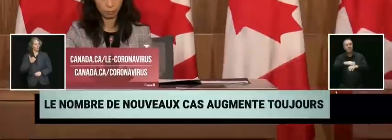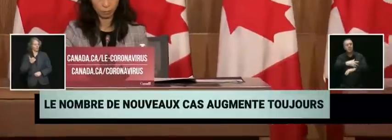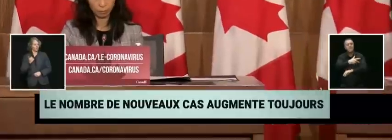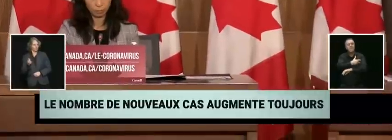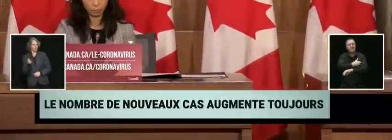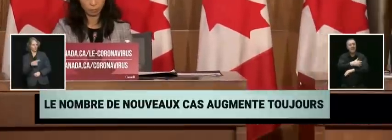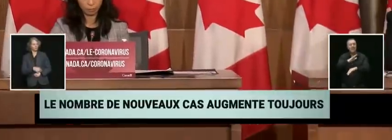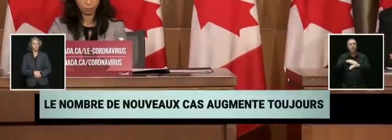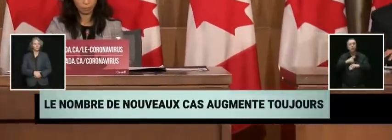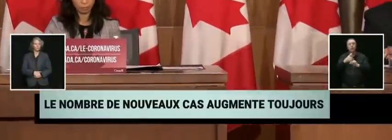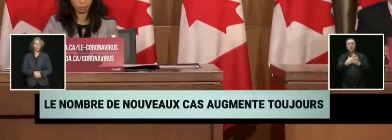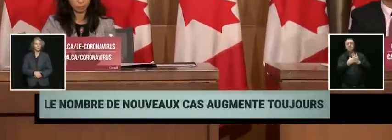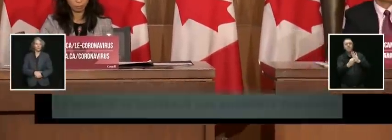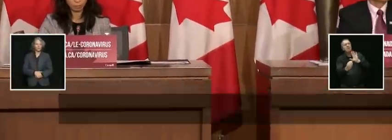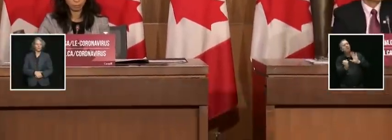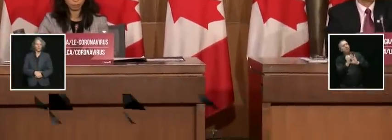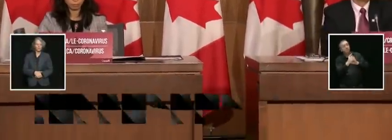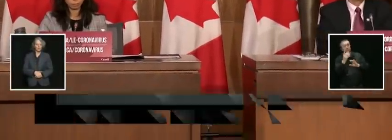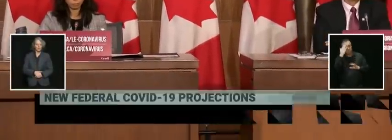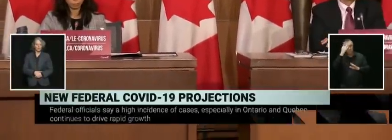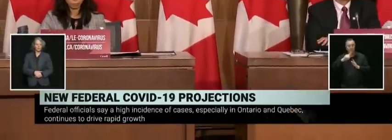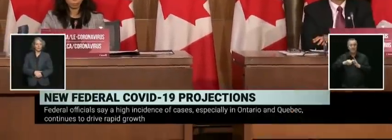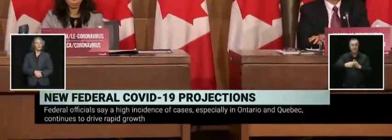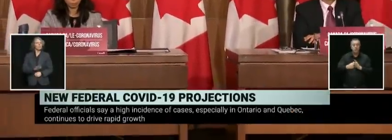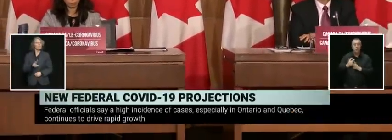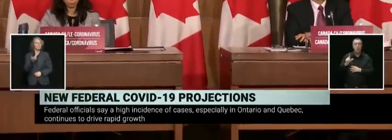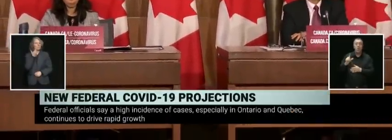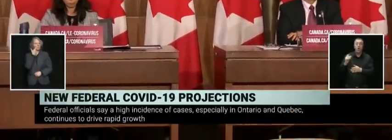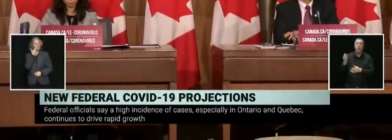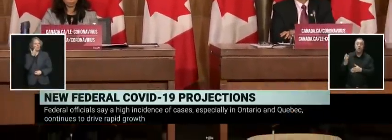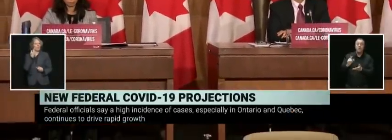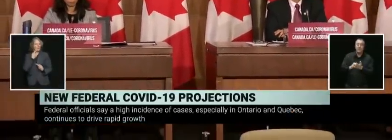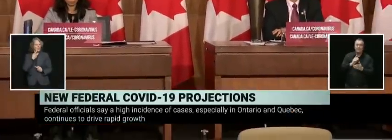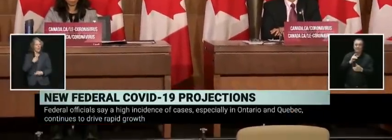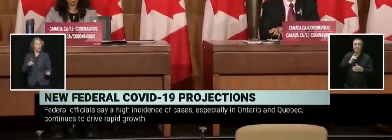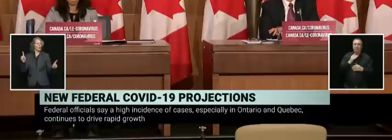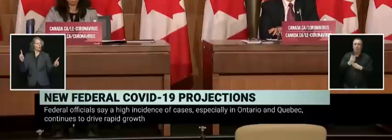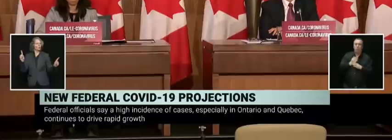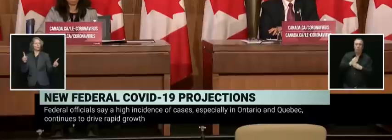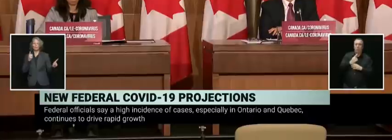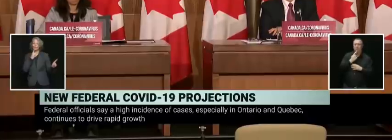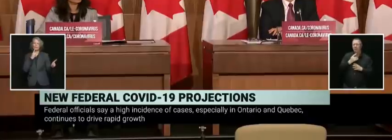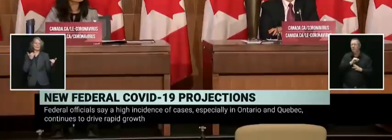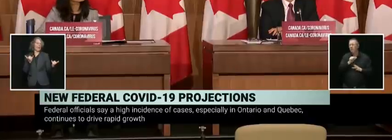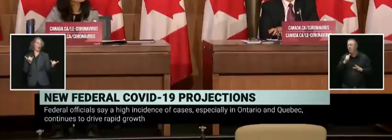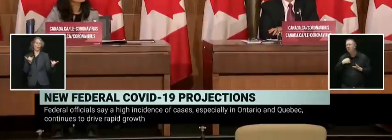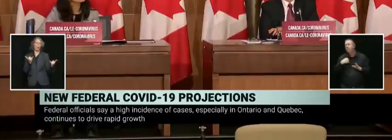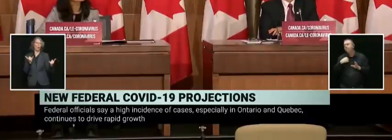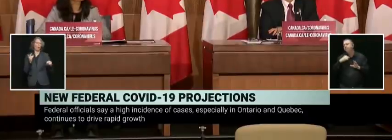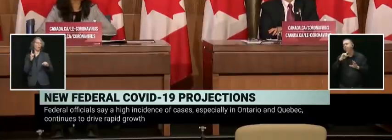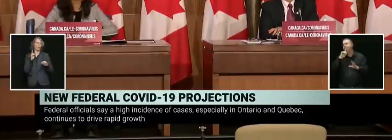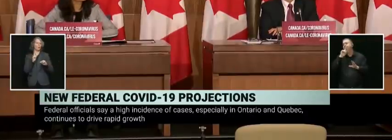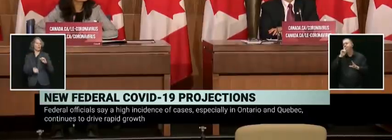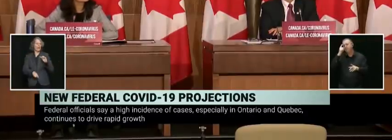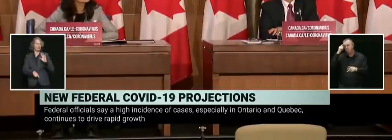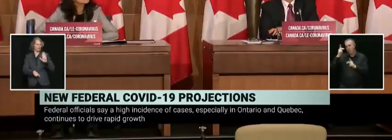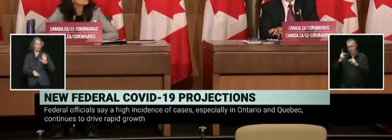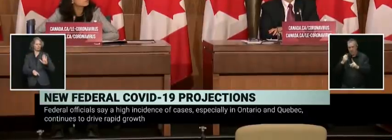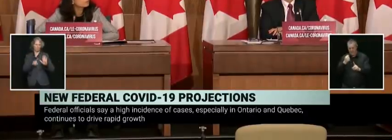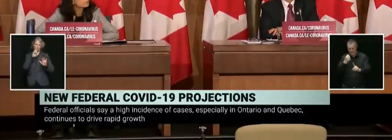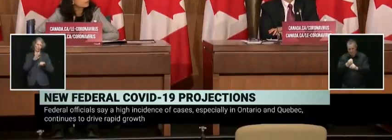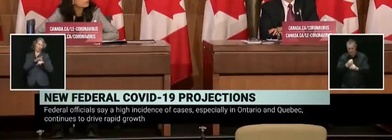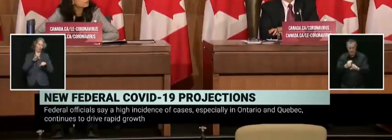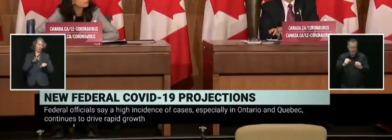début de la conférence de presse que c'était encore tôt pour le dire, mais juste pour les gens, là, est-ce qu'on parle d'un impact qui pourrait se faire sentir vers la fin